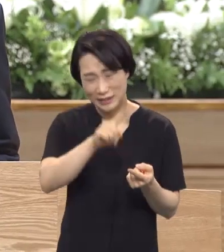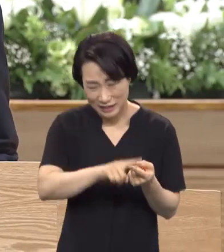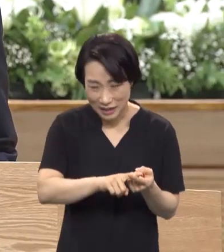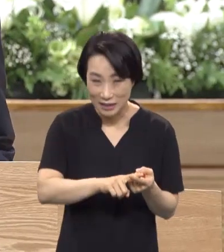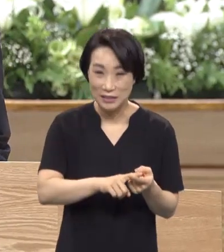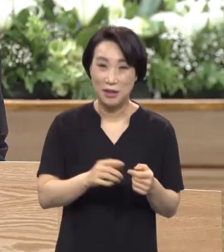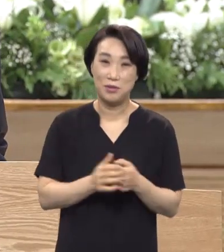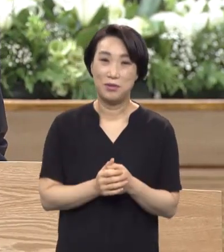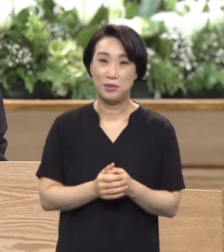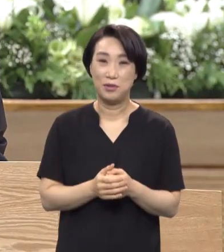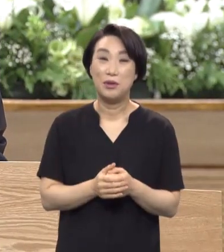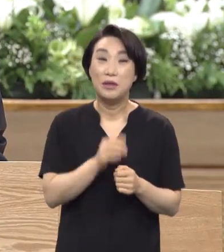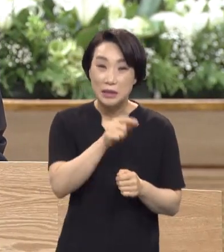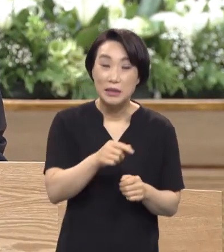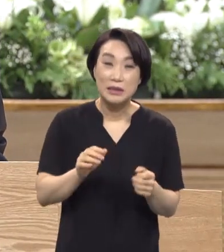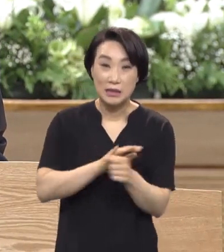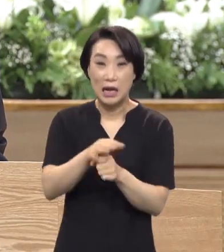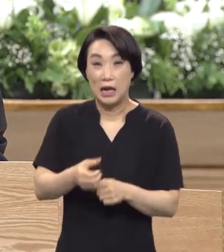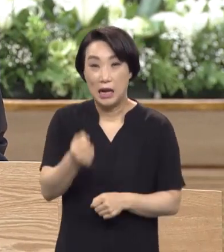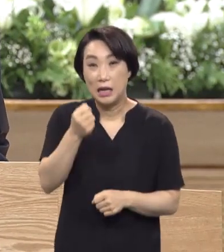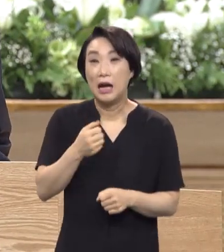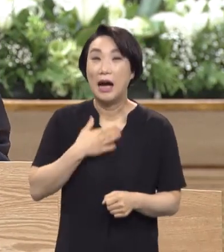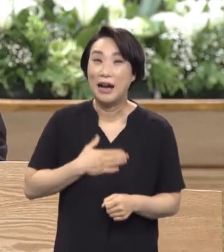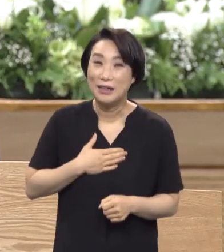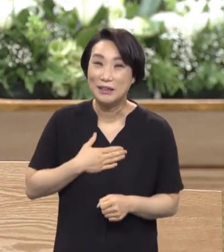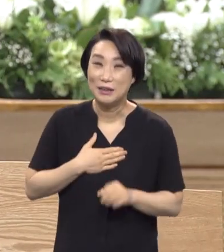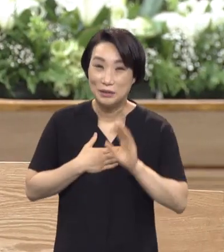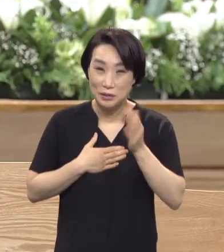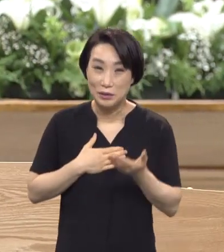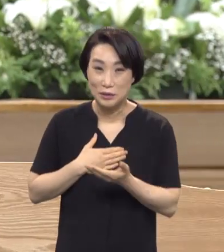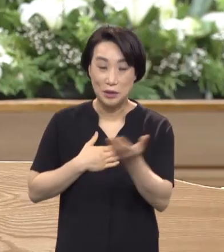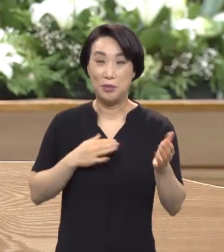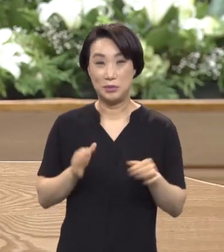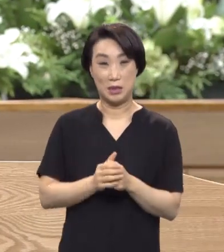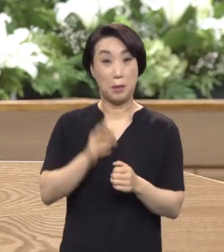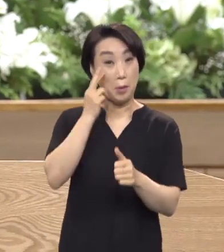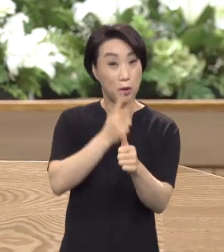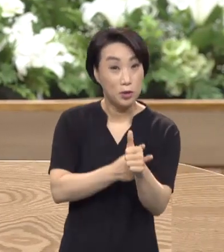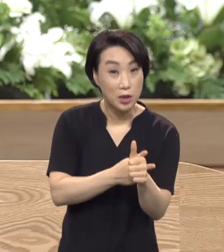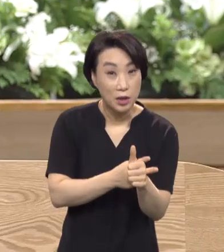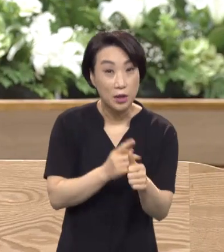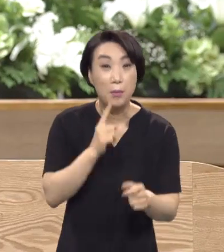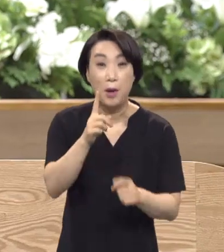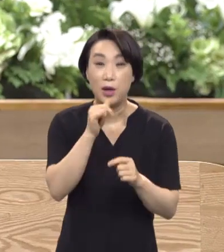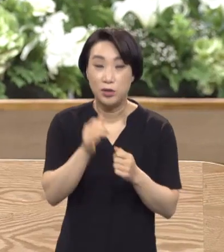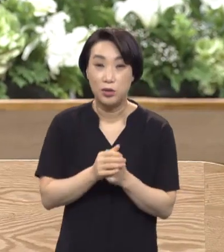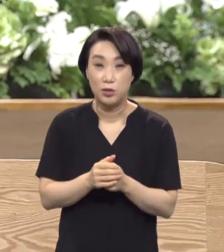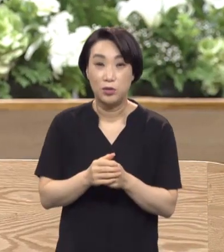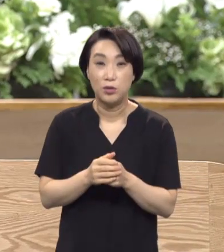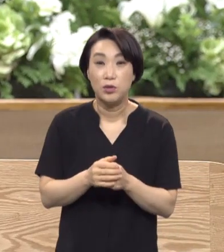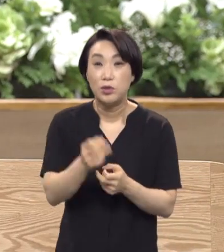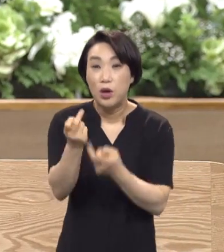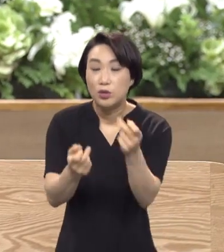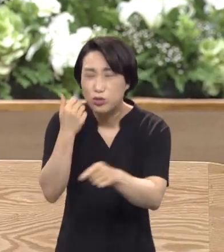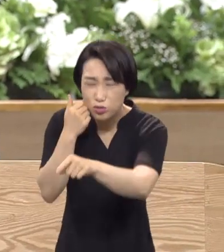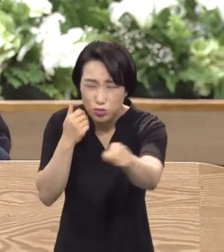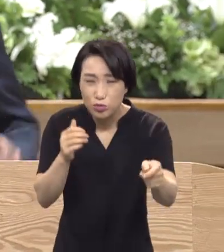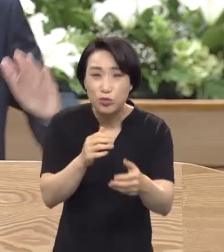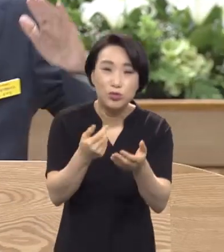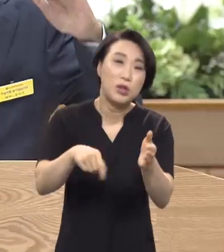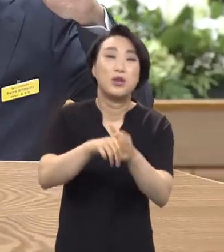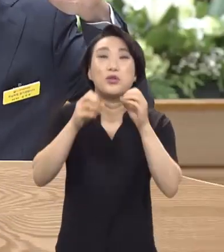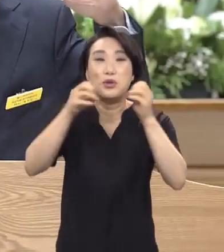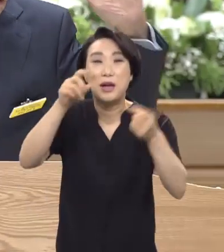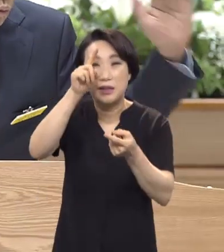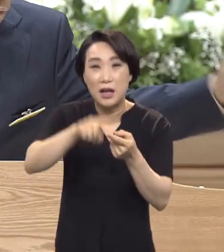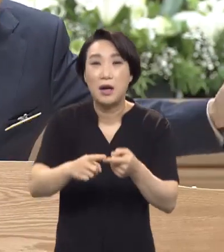마땅하고 이로써 사랑이 있는 줄을 안다. 자, 바울 형제를 위해서 전도하다 목숨 버렸어요.